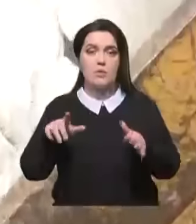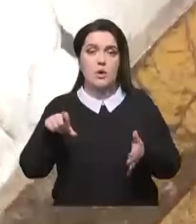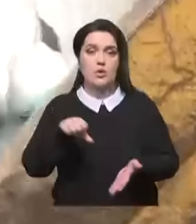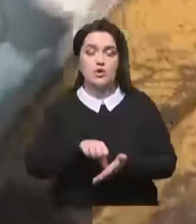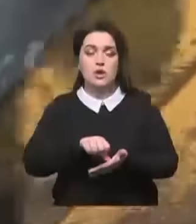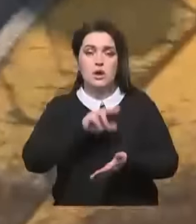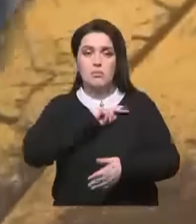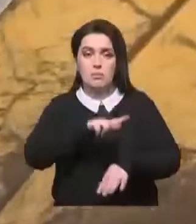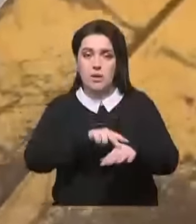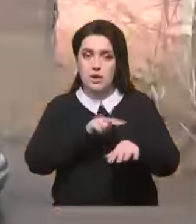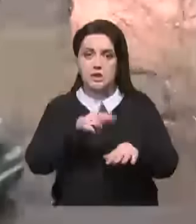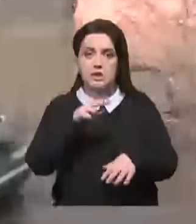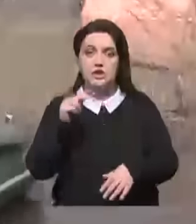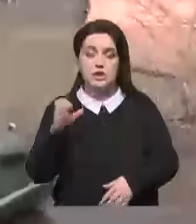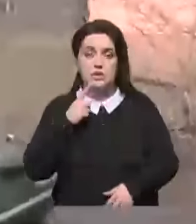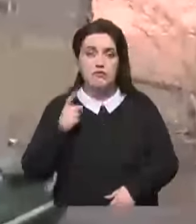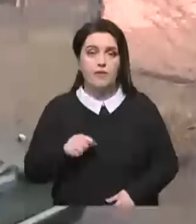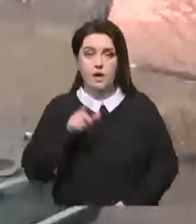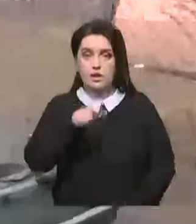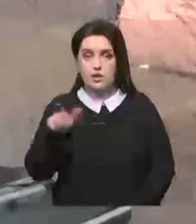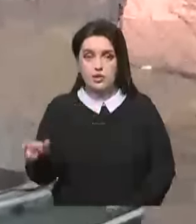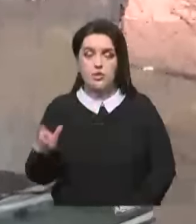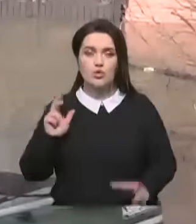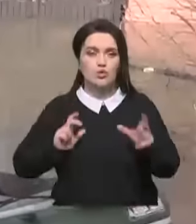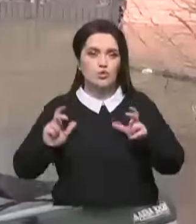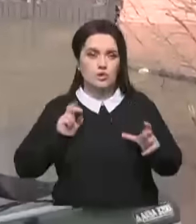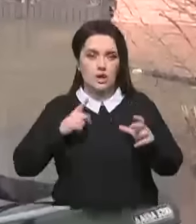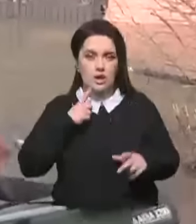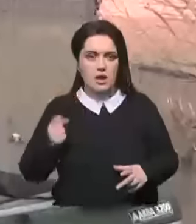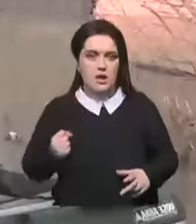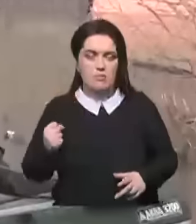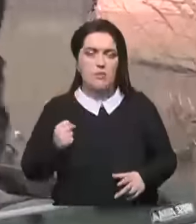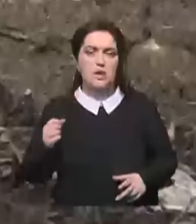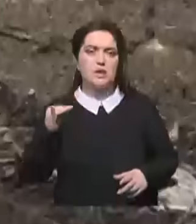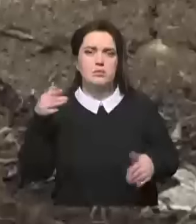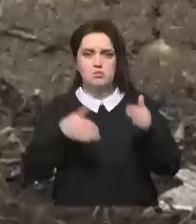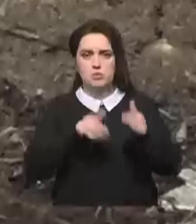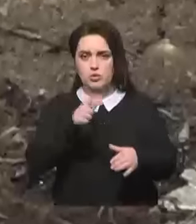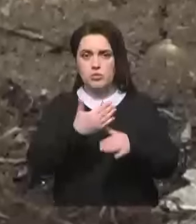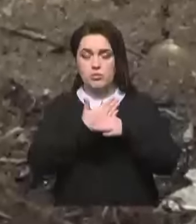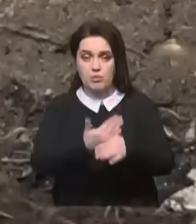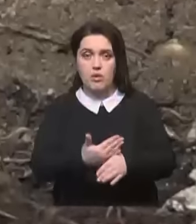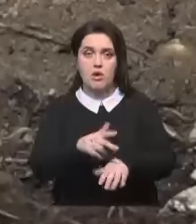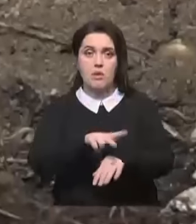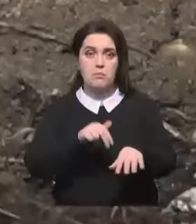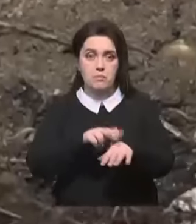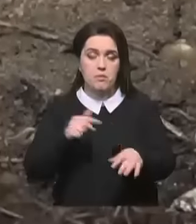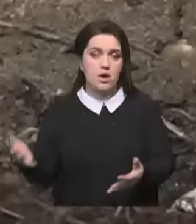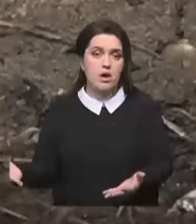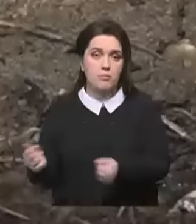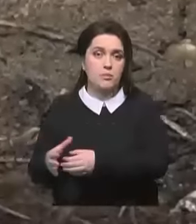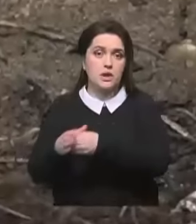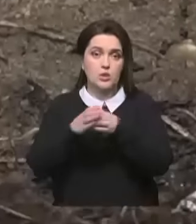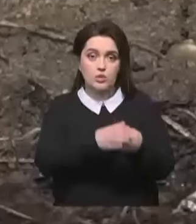мероприятиях участвуют сотрудники полиции, ДЧС, военнослужащие, курсанты Нацгвардии и волонтеры. Правоохранители эвакуируют людей едва ли